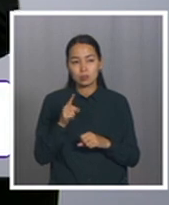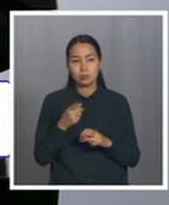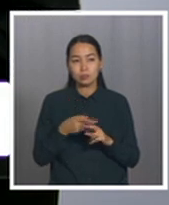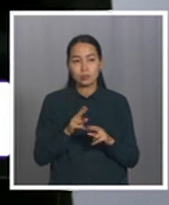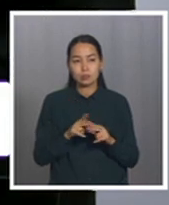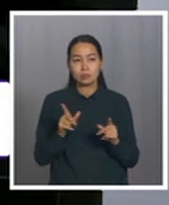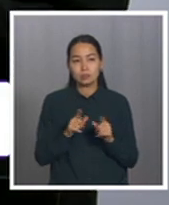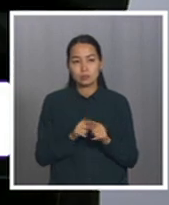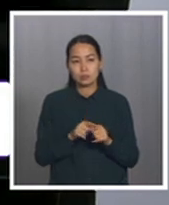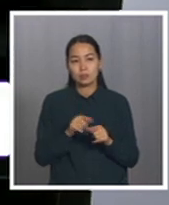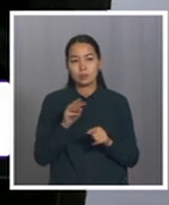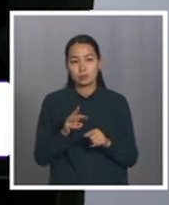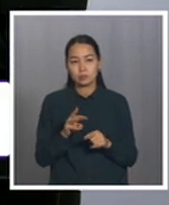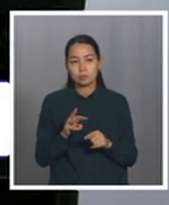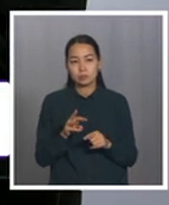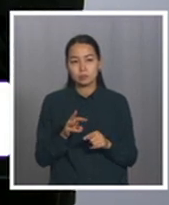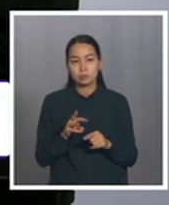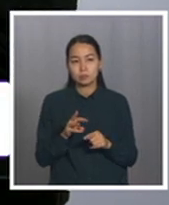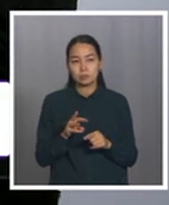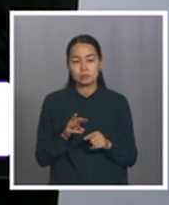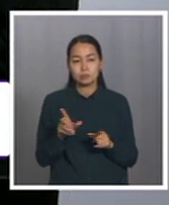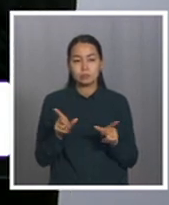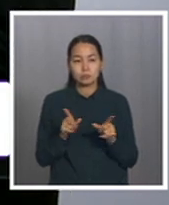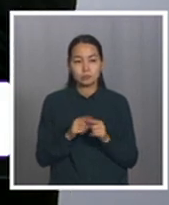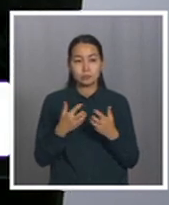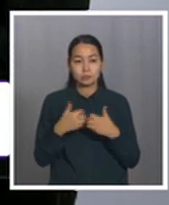дельта V деген өрнекке келеді екенбіз.